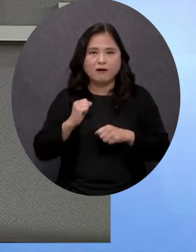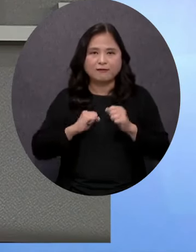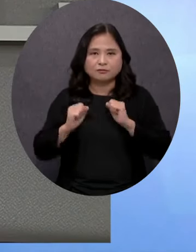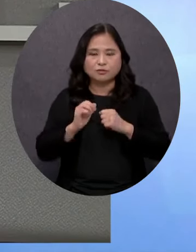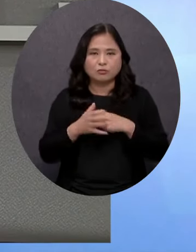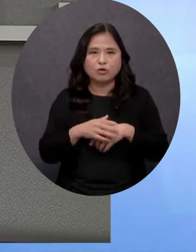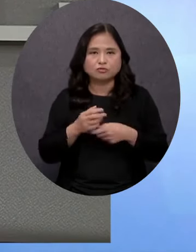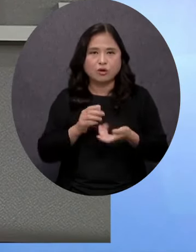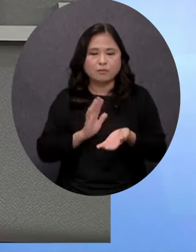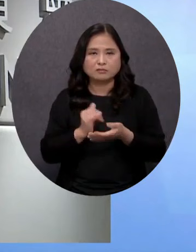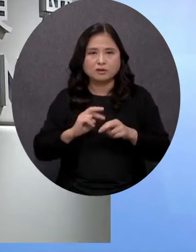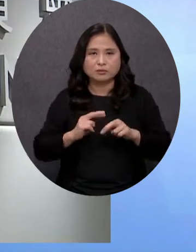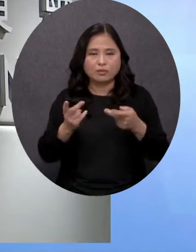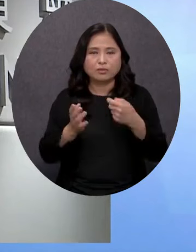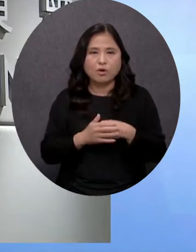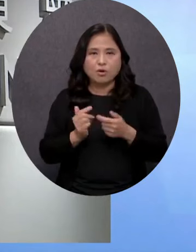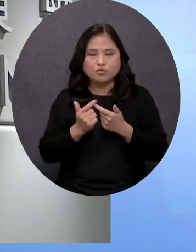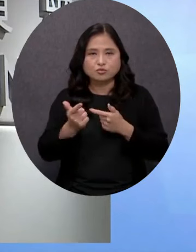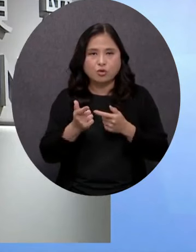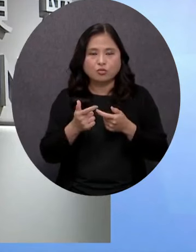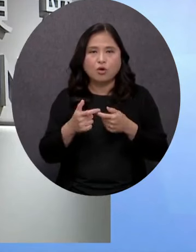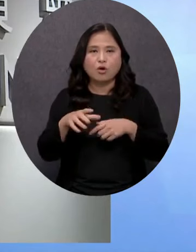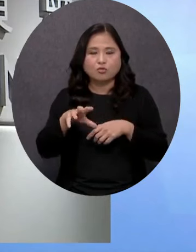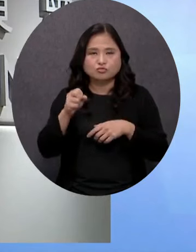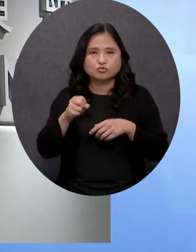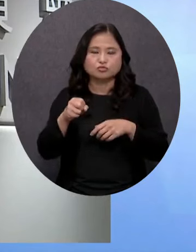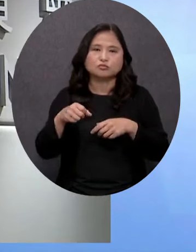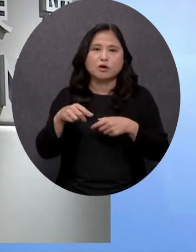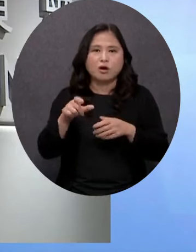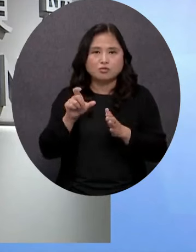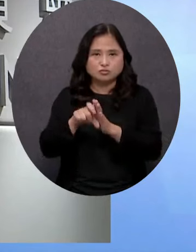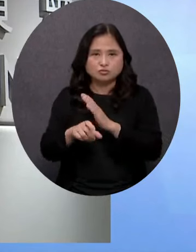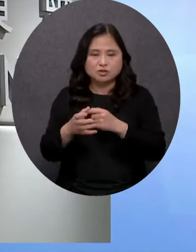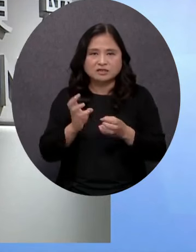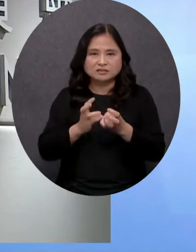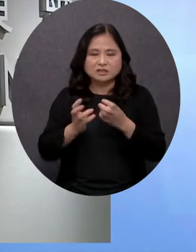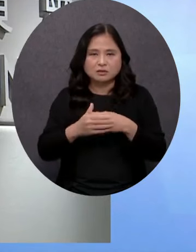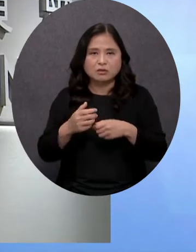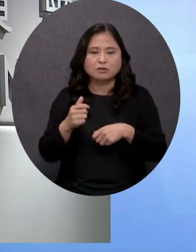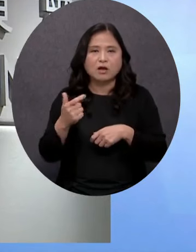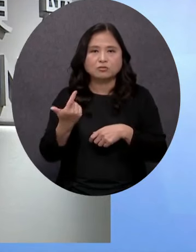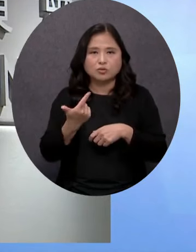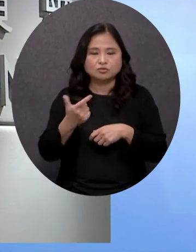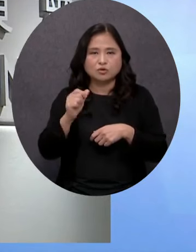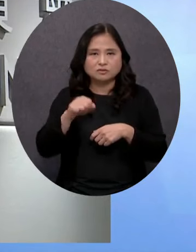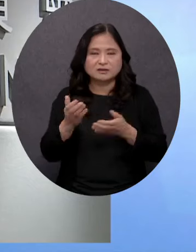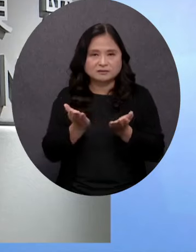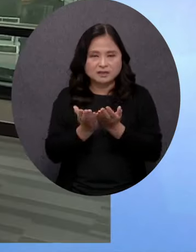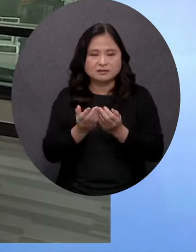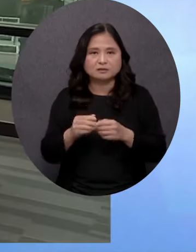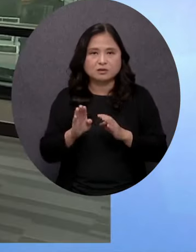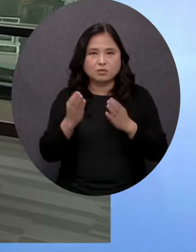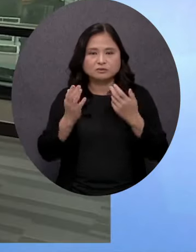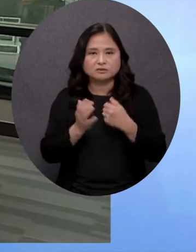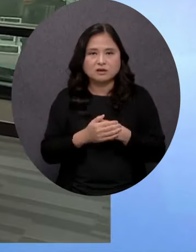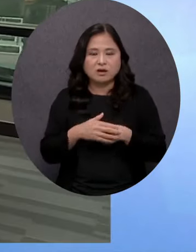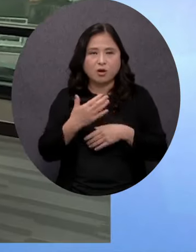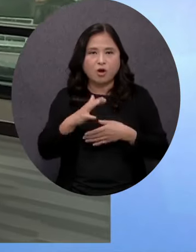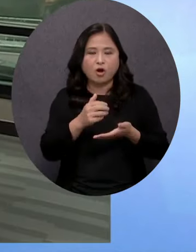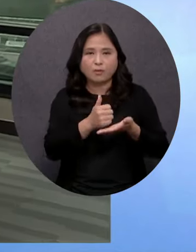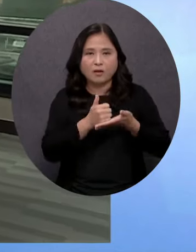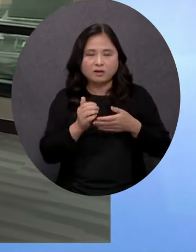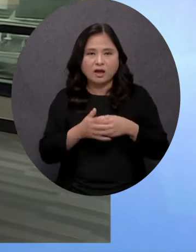题，包括为远端存取资料启用多重要素认证功能。 又指根据外聘的暗网监察服务商